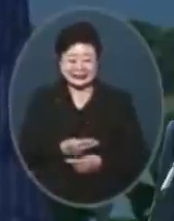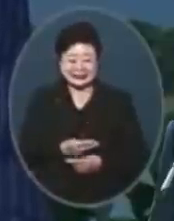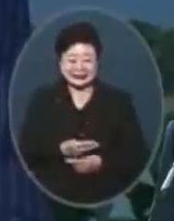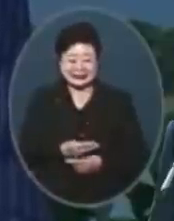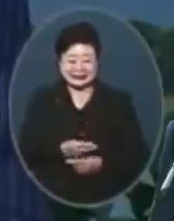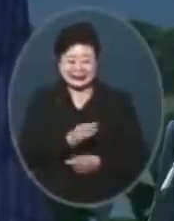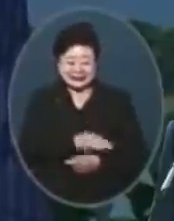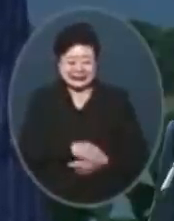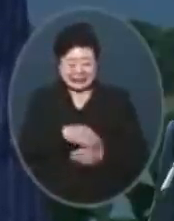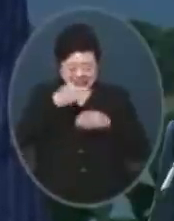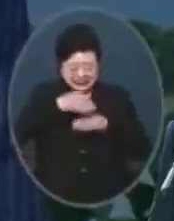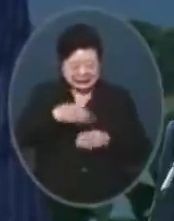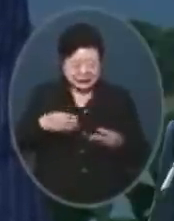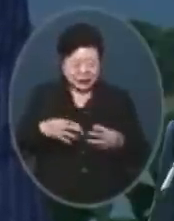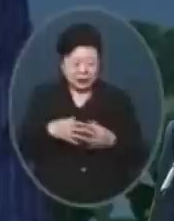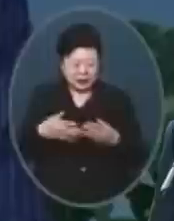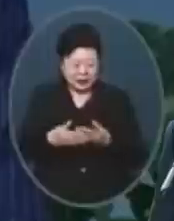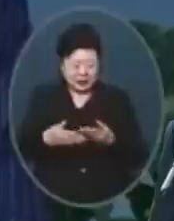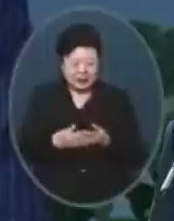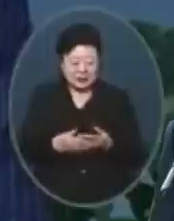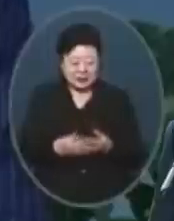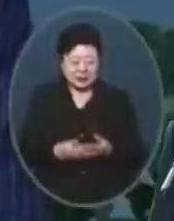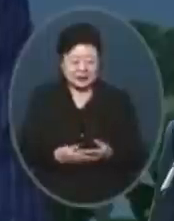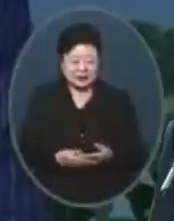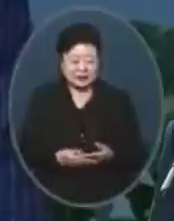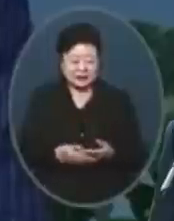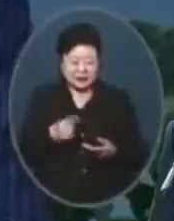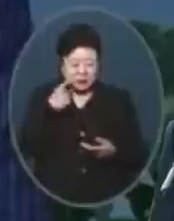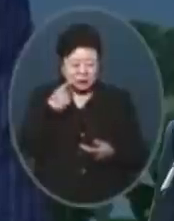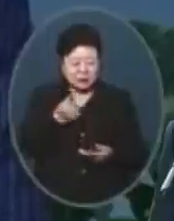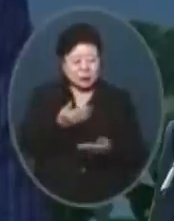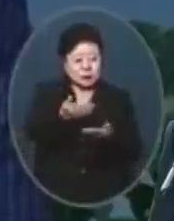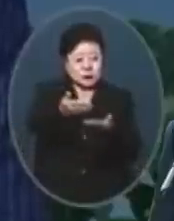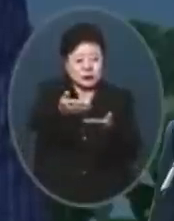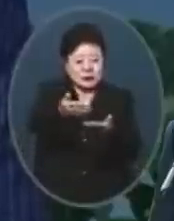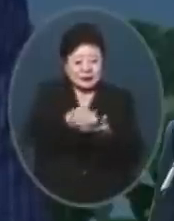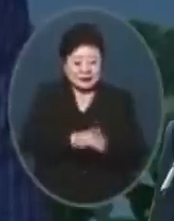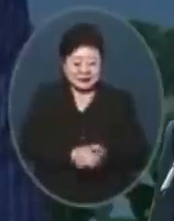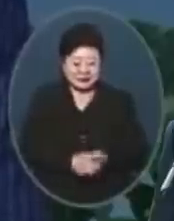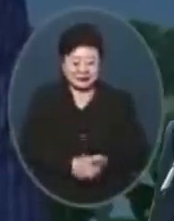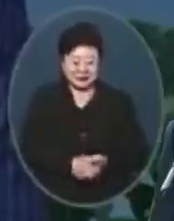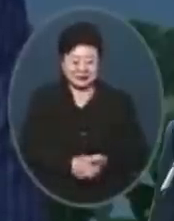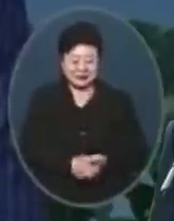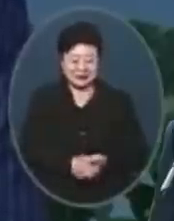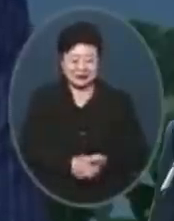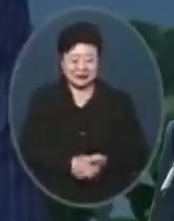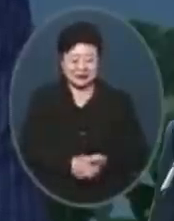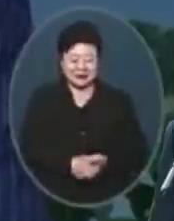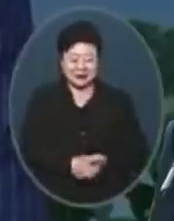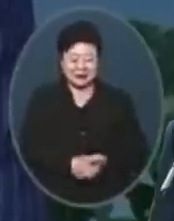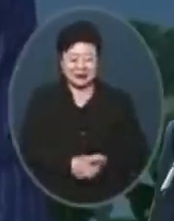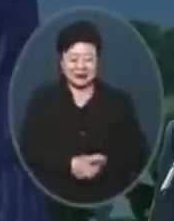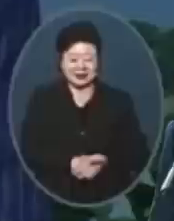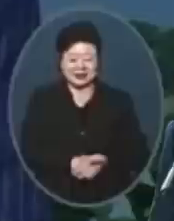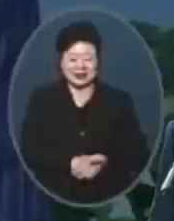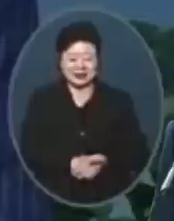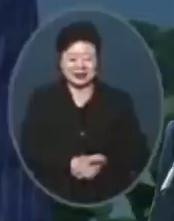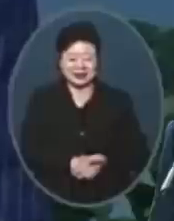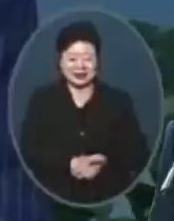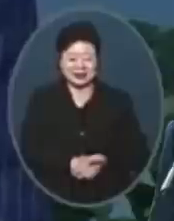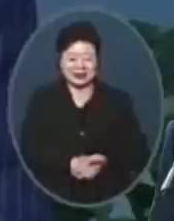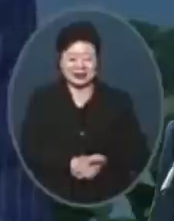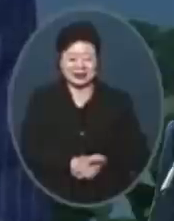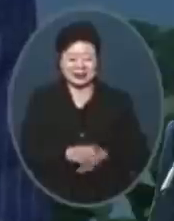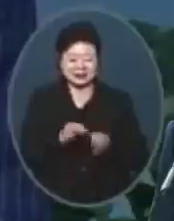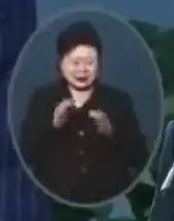어설퍼지만 맞춰가지고서 내 책상에 가져왔습니다. 내가 그래서 이때 살아온